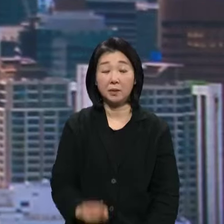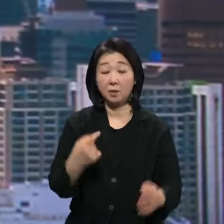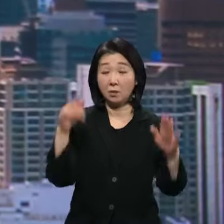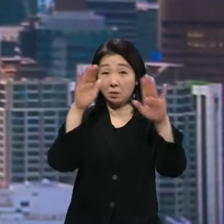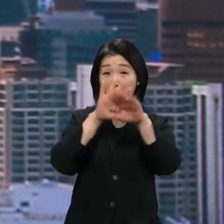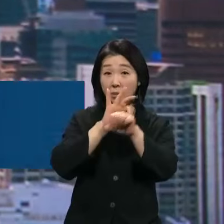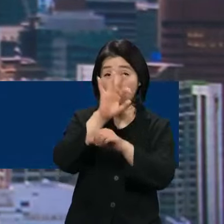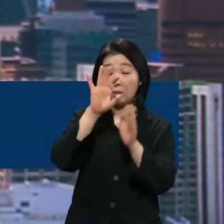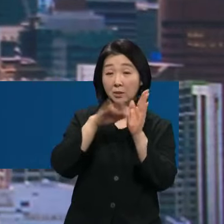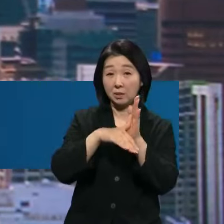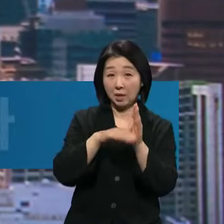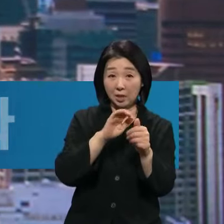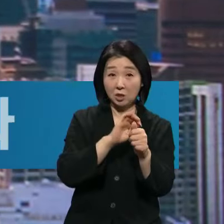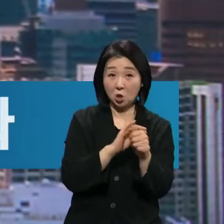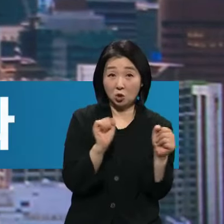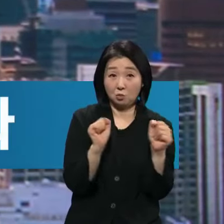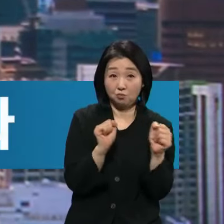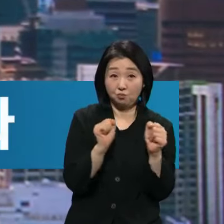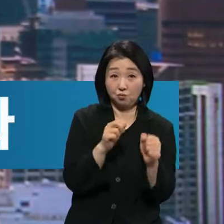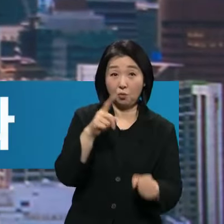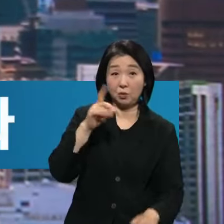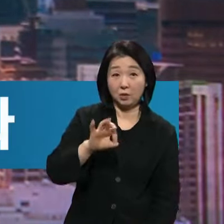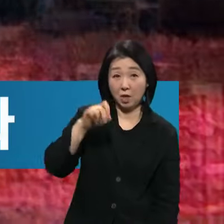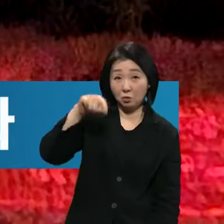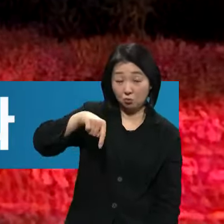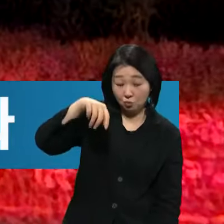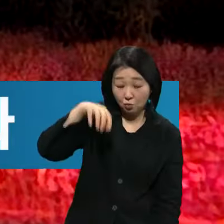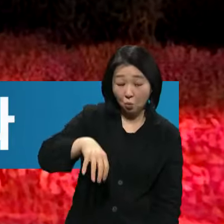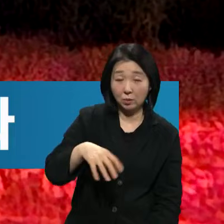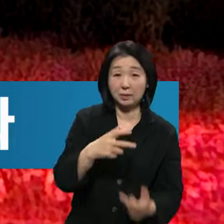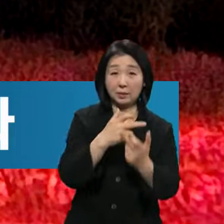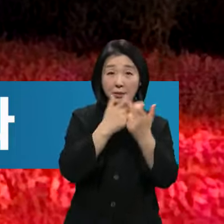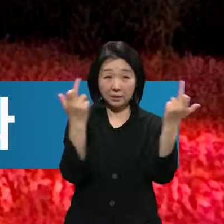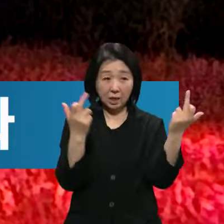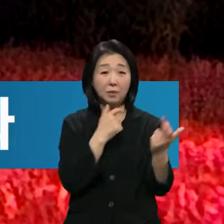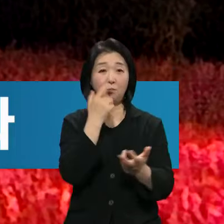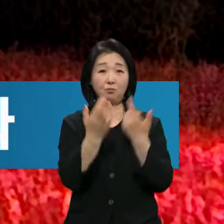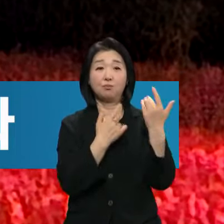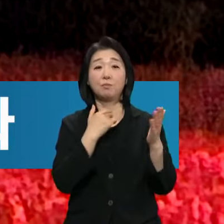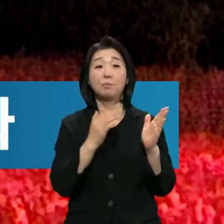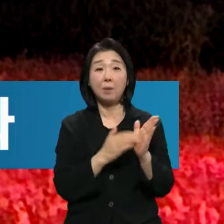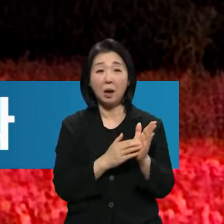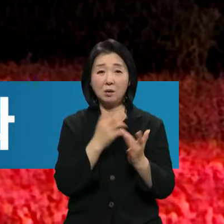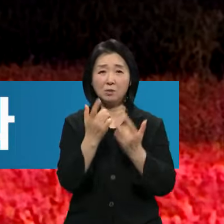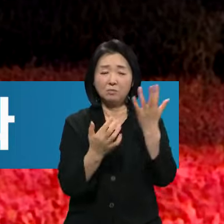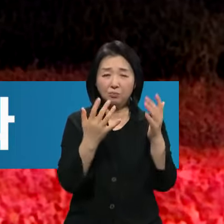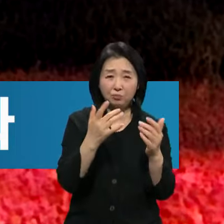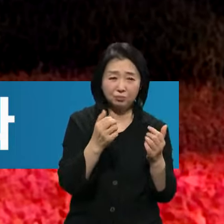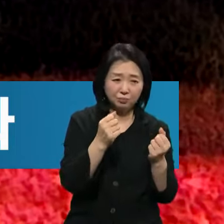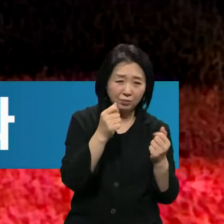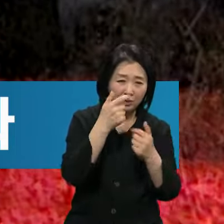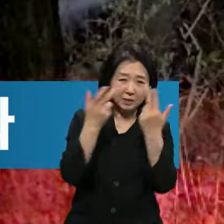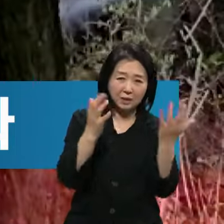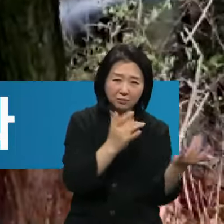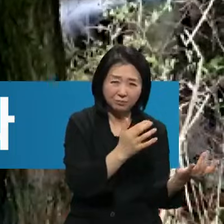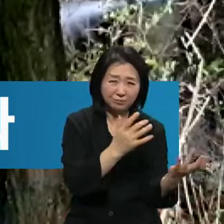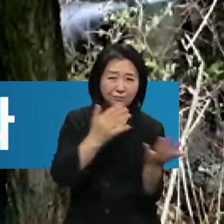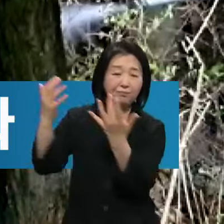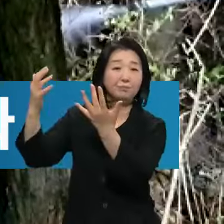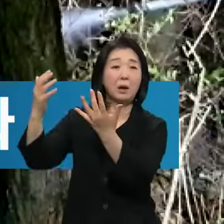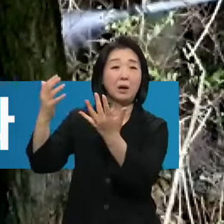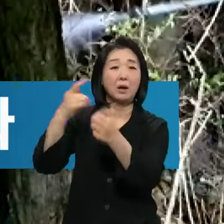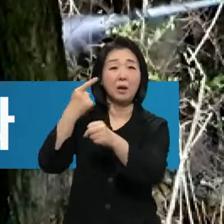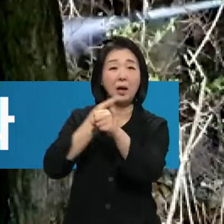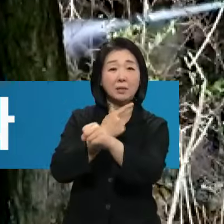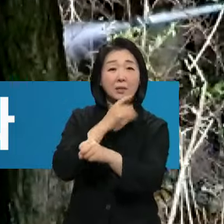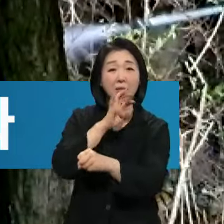어젯밤 10시쯤 경상북도 상주시 낙동면 한 야산에서 불이났습니다 불길은 주변 산림을 태운 뒤 1한시간 40여분